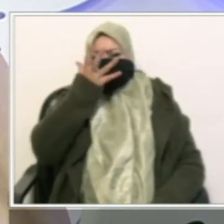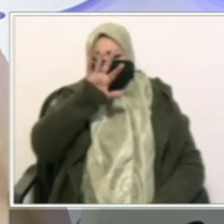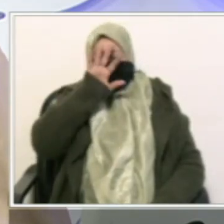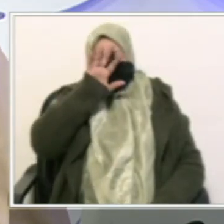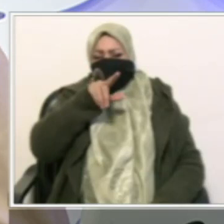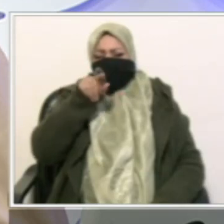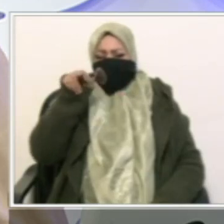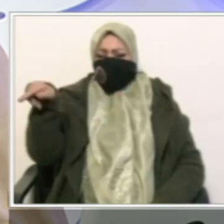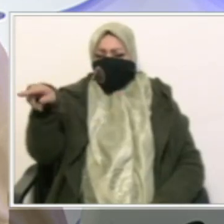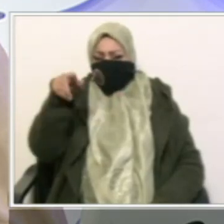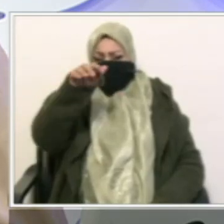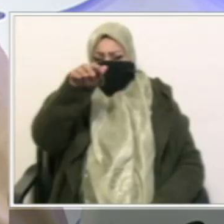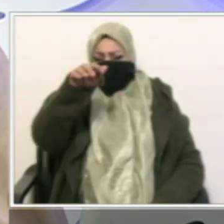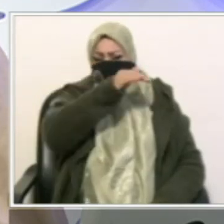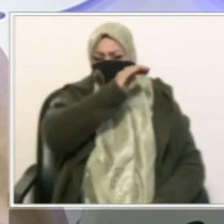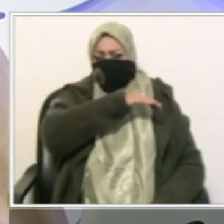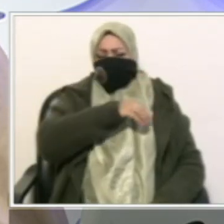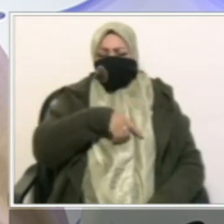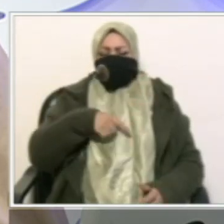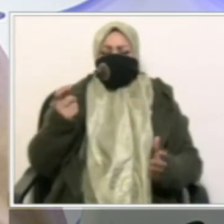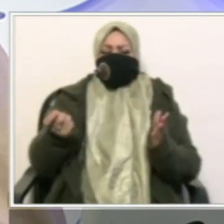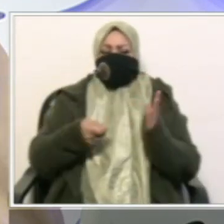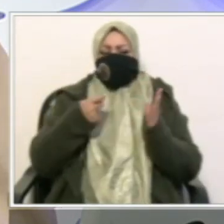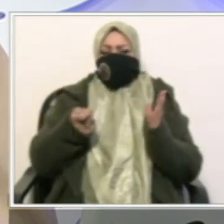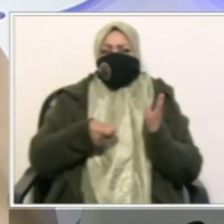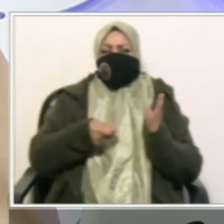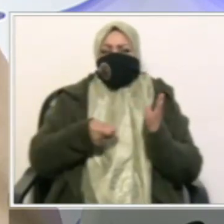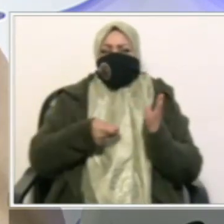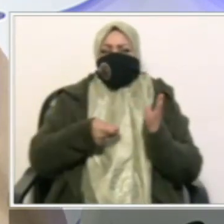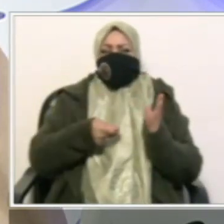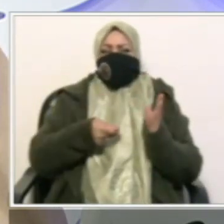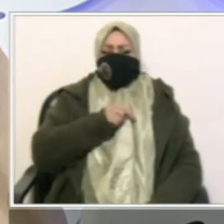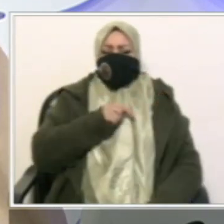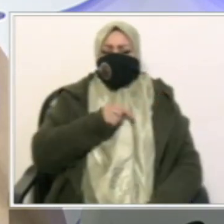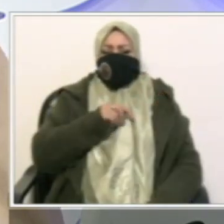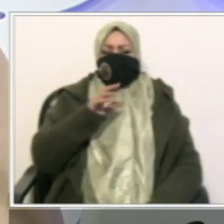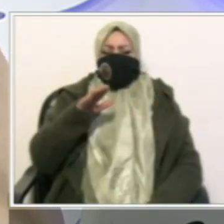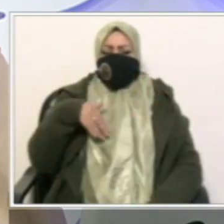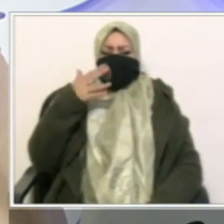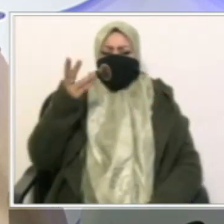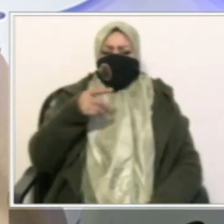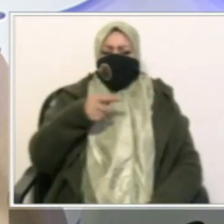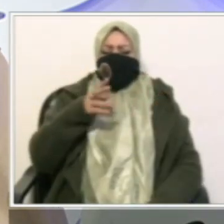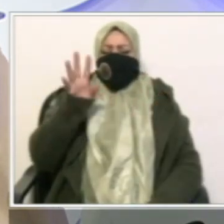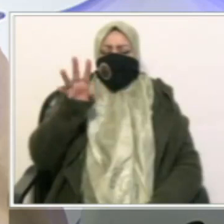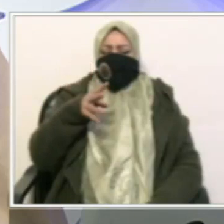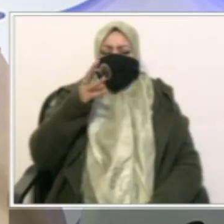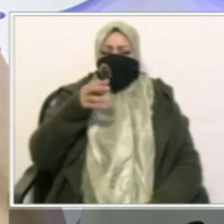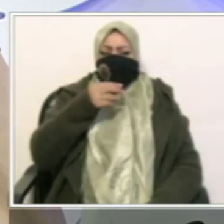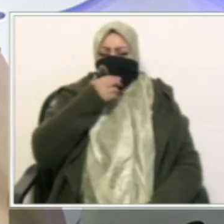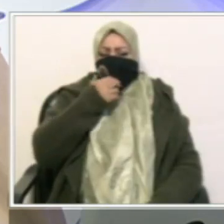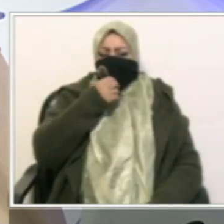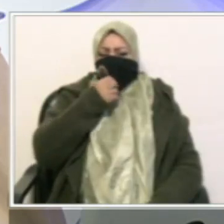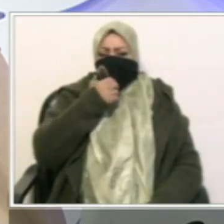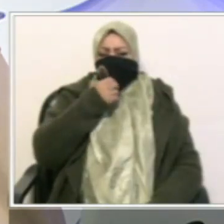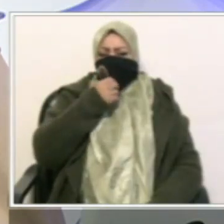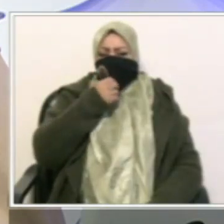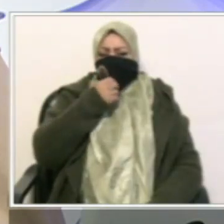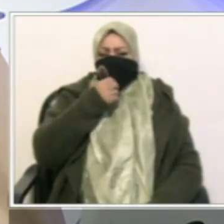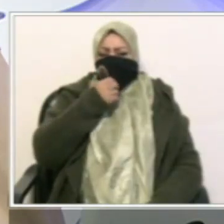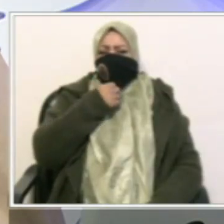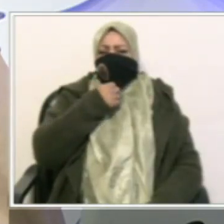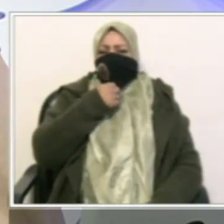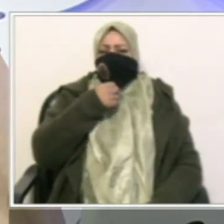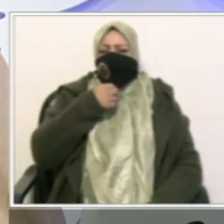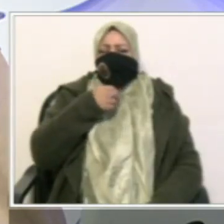وجل ويكون حجة علينا. فمعاملة البضائع اليهودية والتعامل معهم والشراء هذا لا